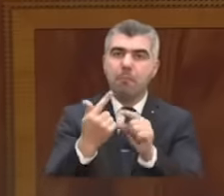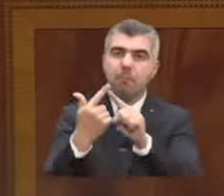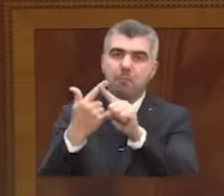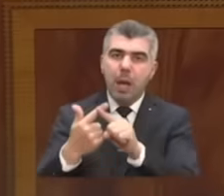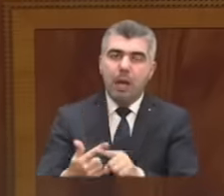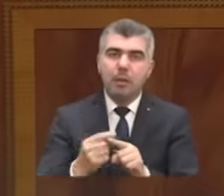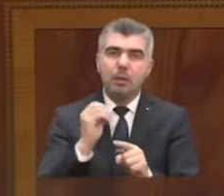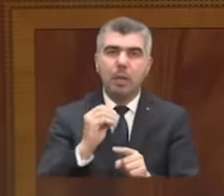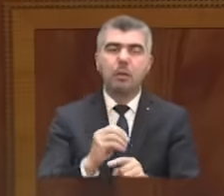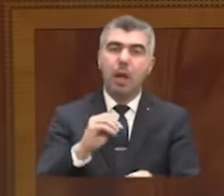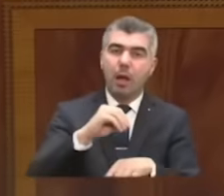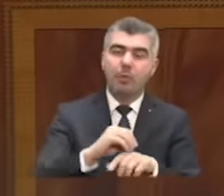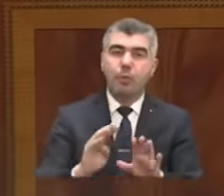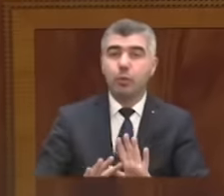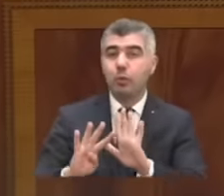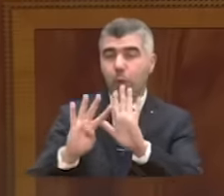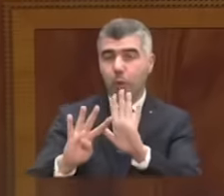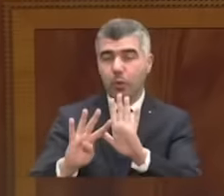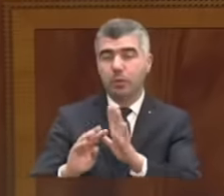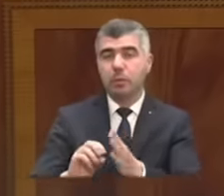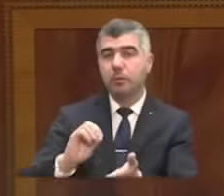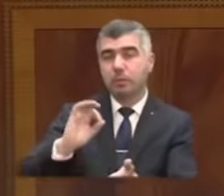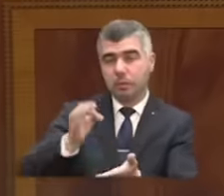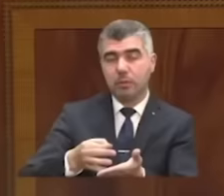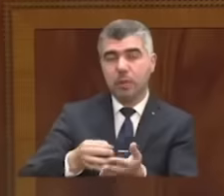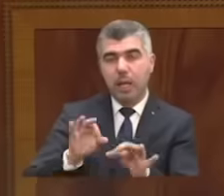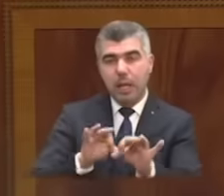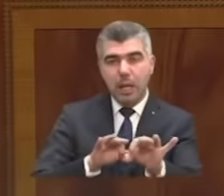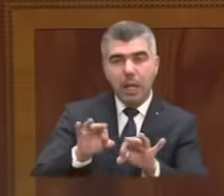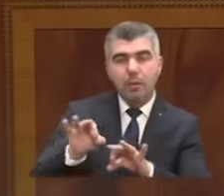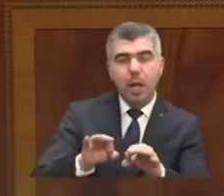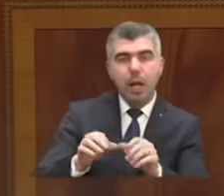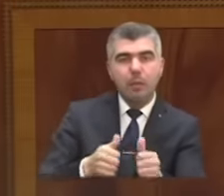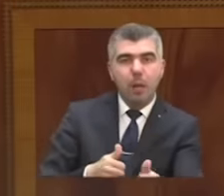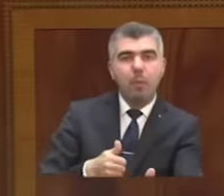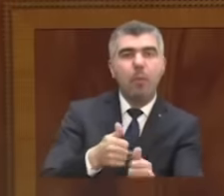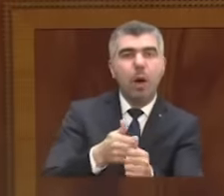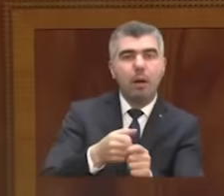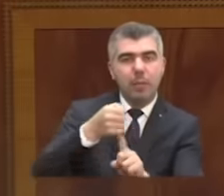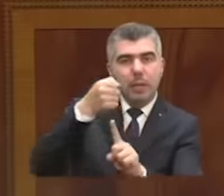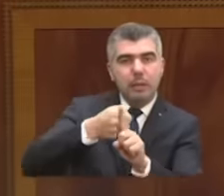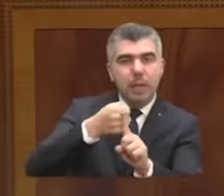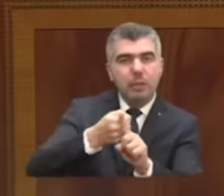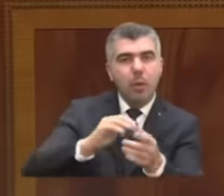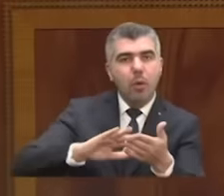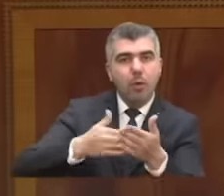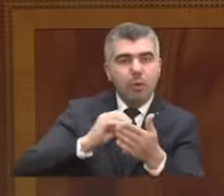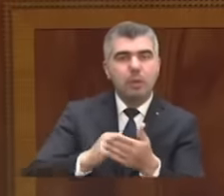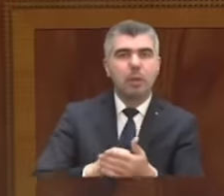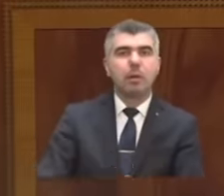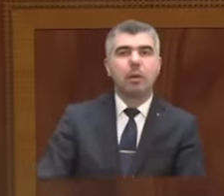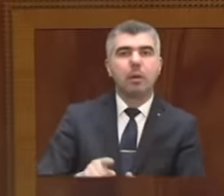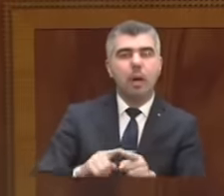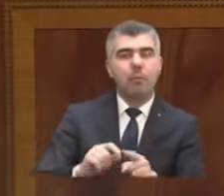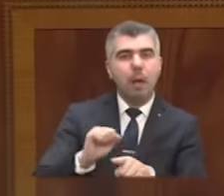التي ليس لها أثر مالي. وتاسعا، الالتزام بأجراءة ومواكبة تنزيل